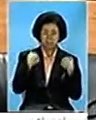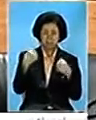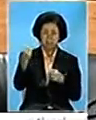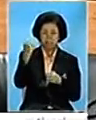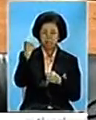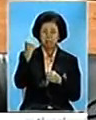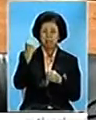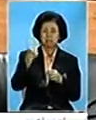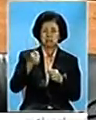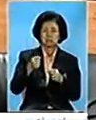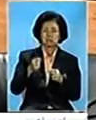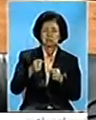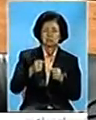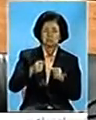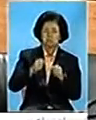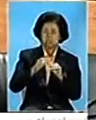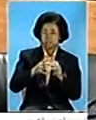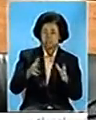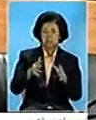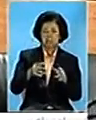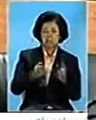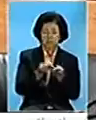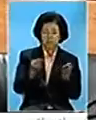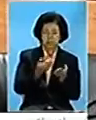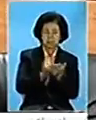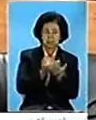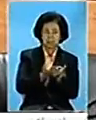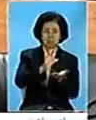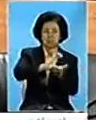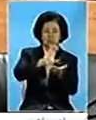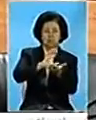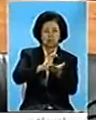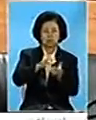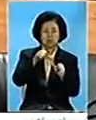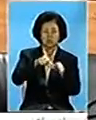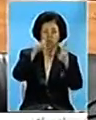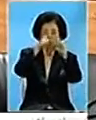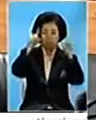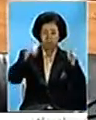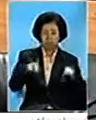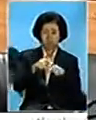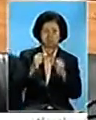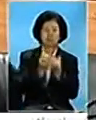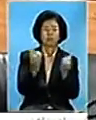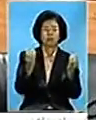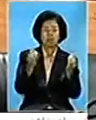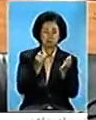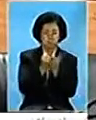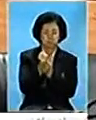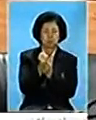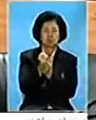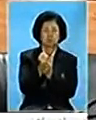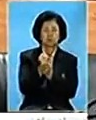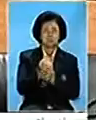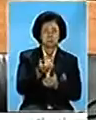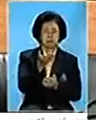ารเงินงบประมาณแต่ต้องอยู่ภายใต้กรอบกฎหมายครับและต้องอยู่ภายใต้กรอบจริยธรรมและความถูกต้อง